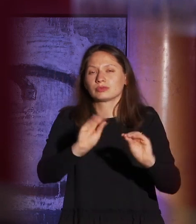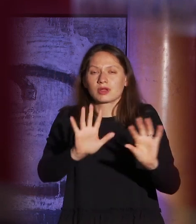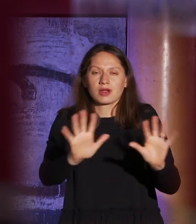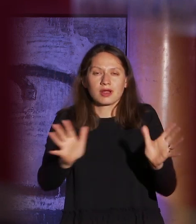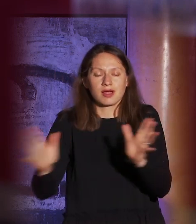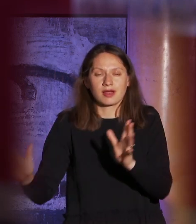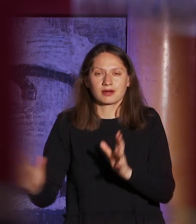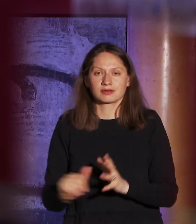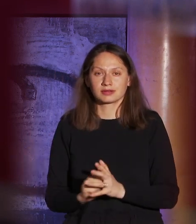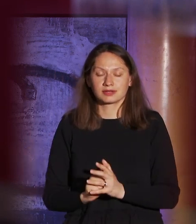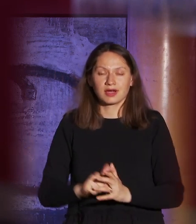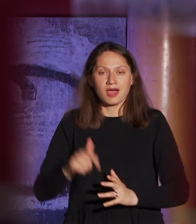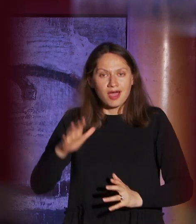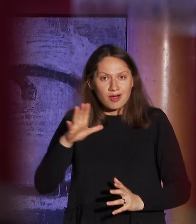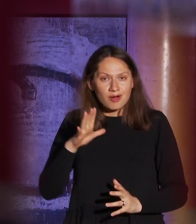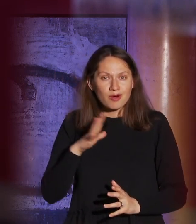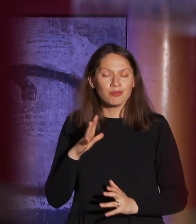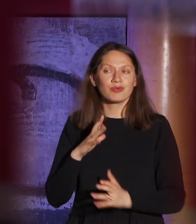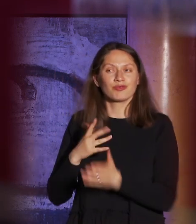tai, kas sukaupia